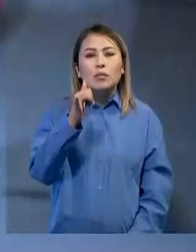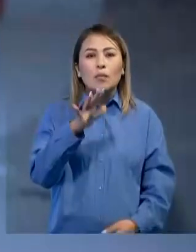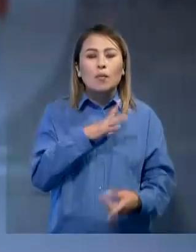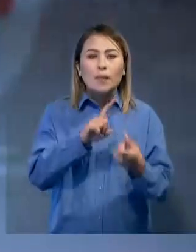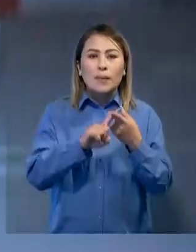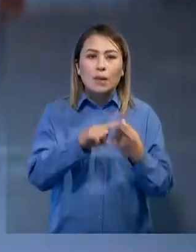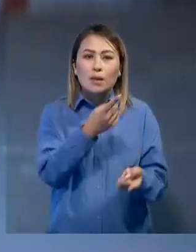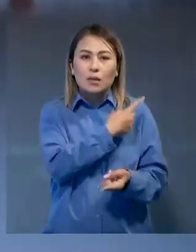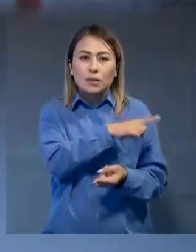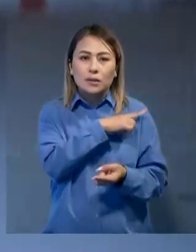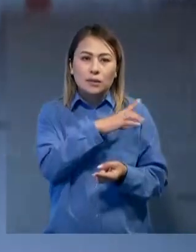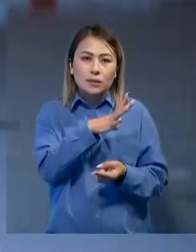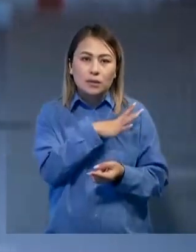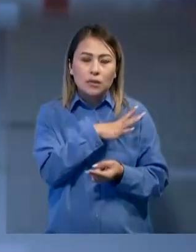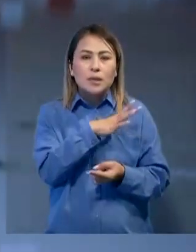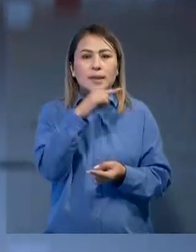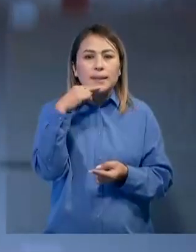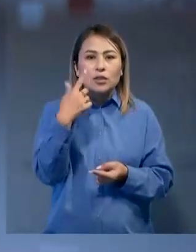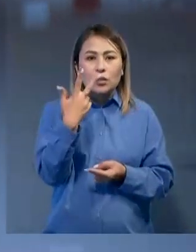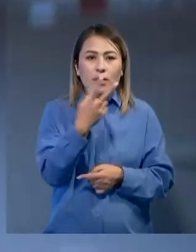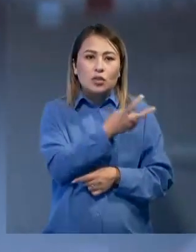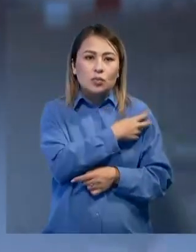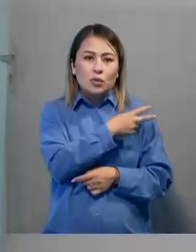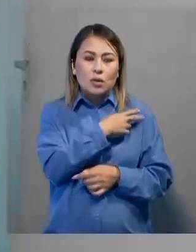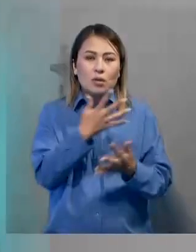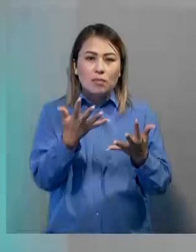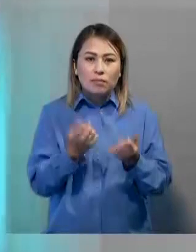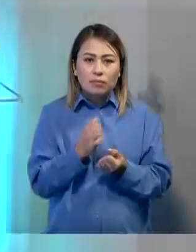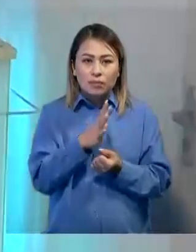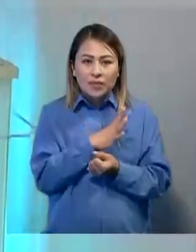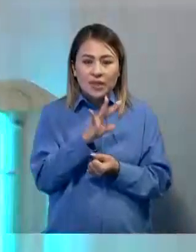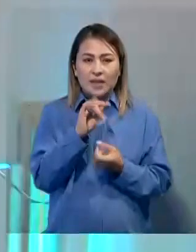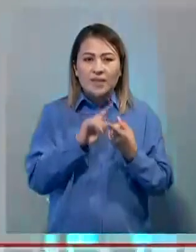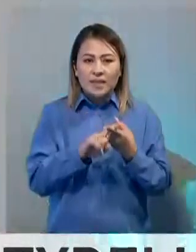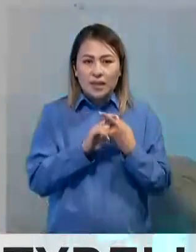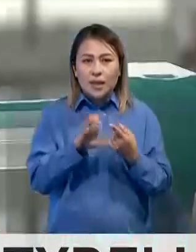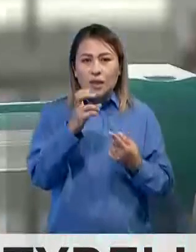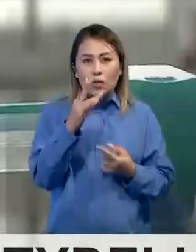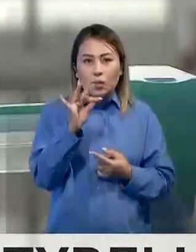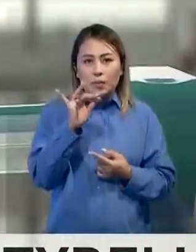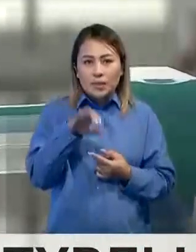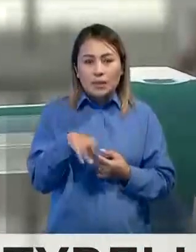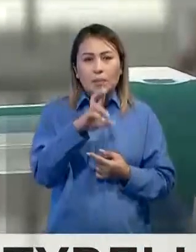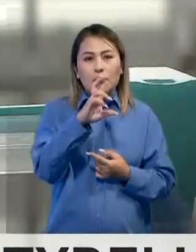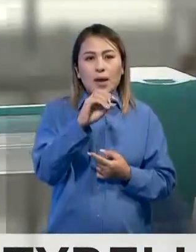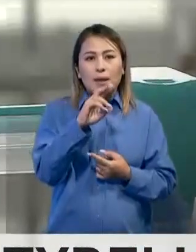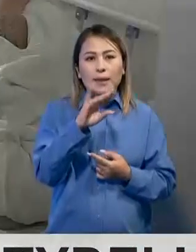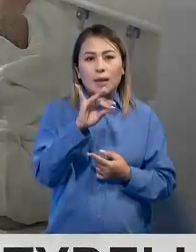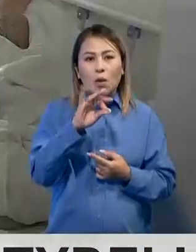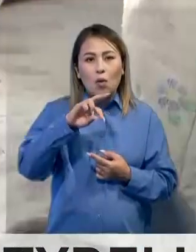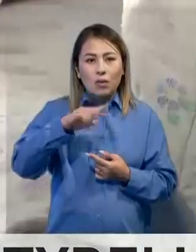Оралдағы жықпалы аурулар ауруханасына ресейлік үш дәрігер жұмысқа қабылданады. Олар инфекционист, эндоскопист,